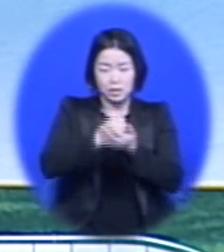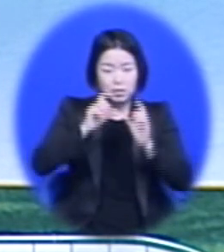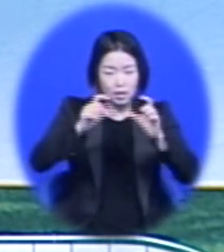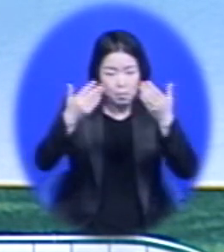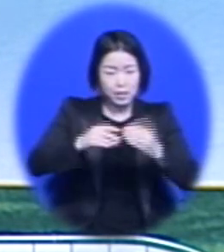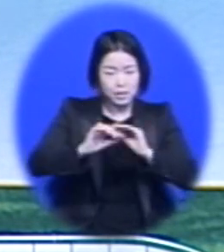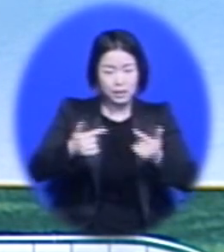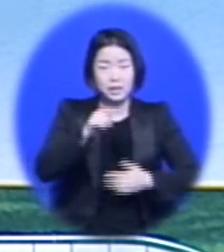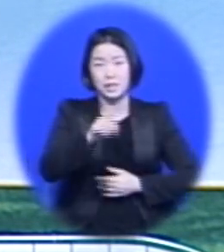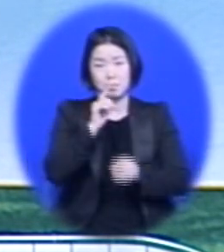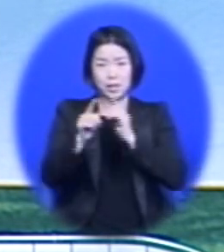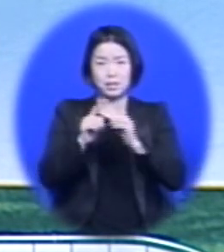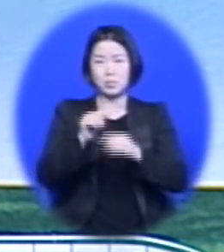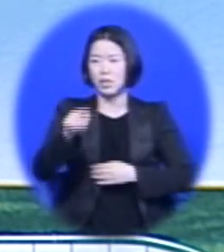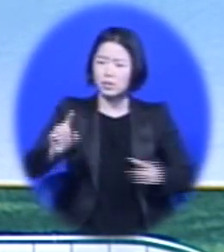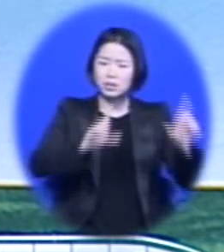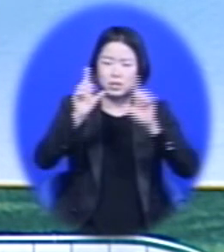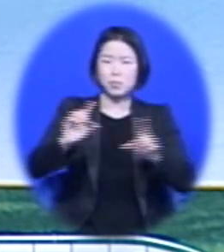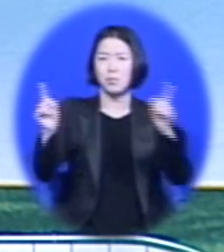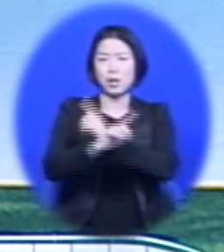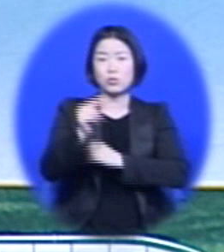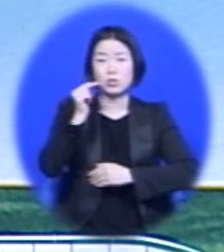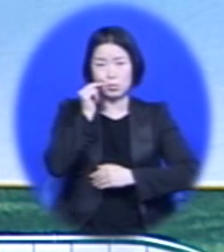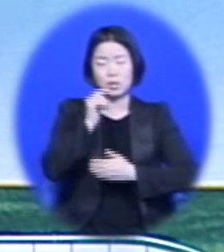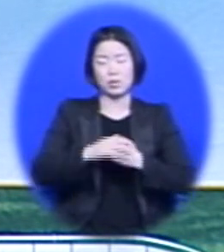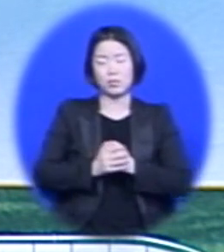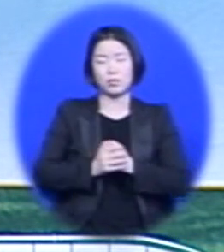말씀이 그 삶을 바꾸지 못합니다.